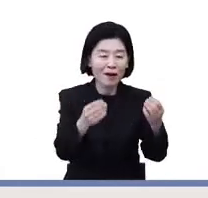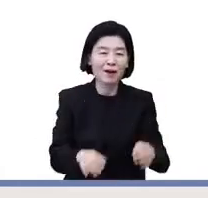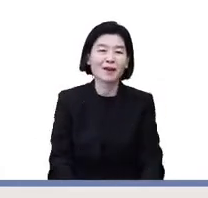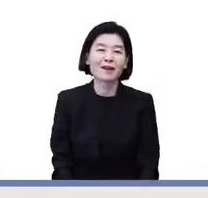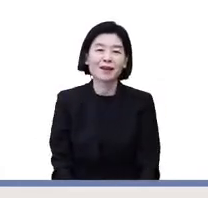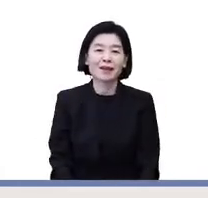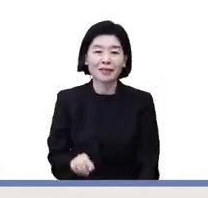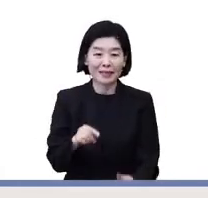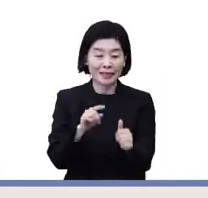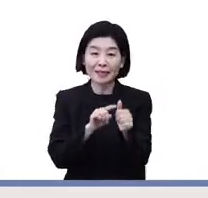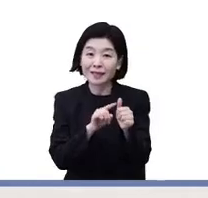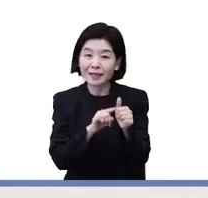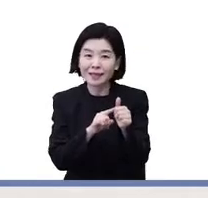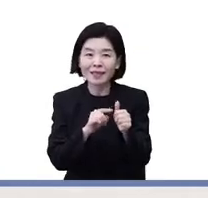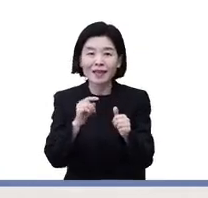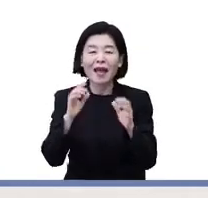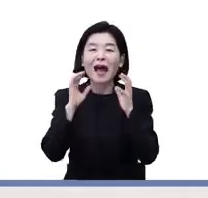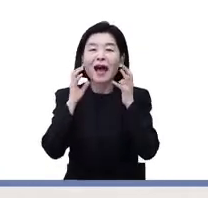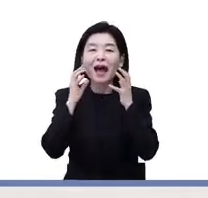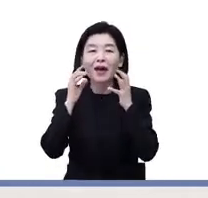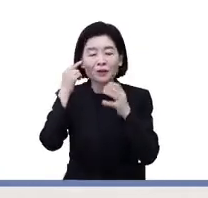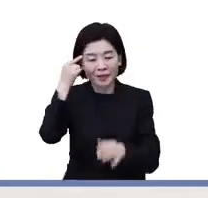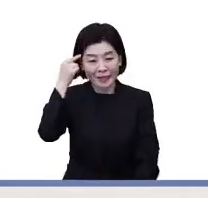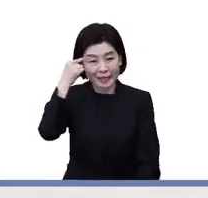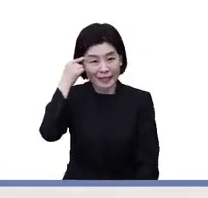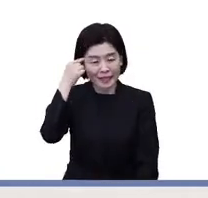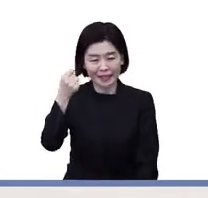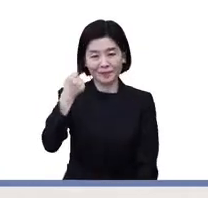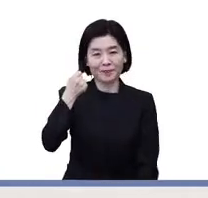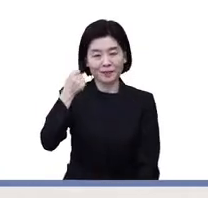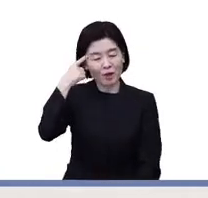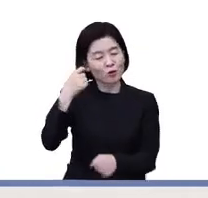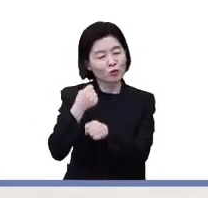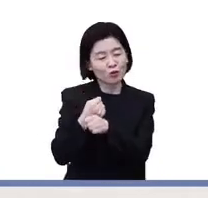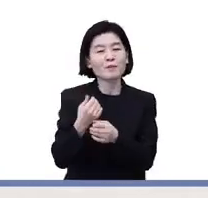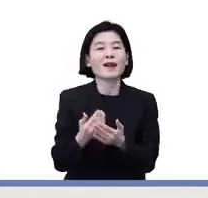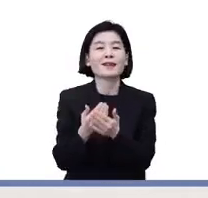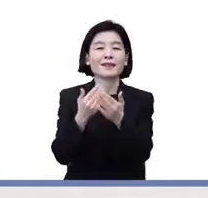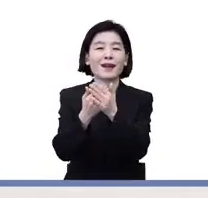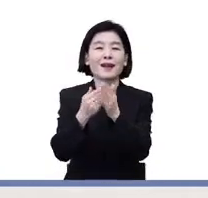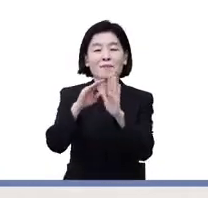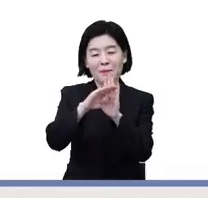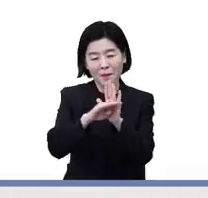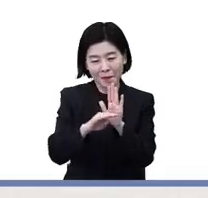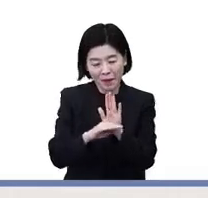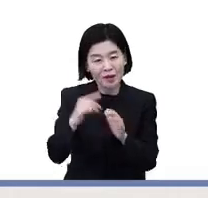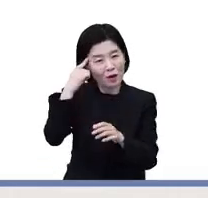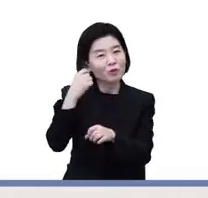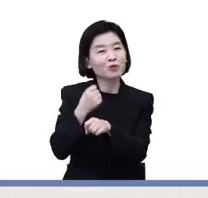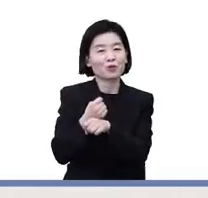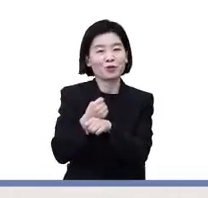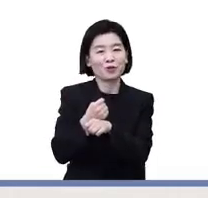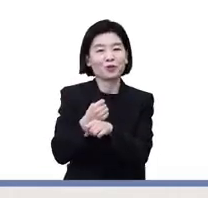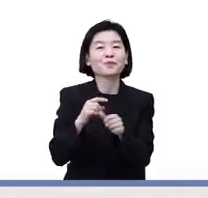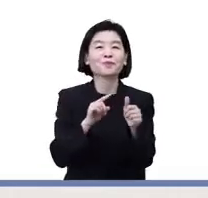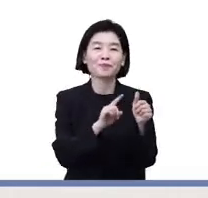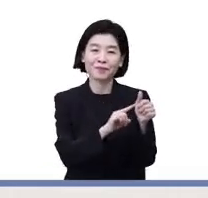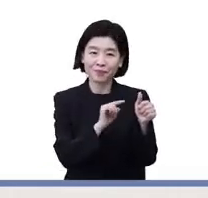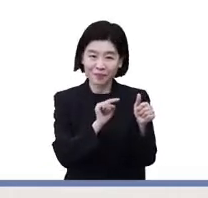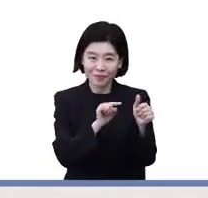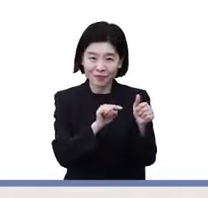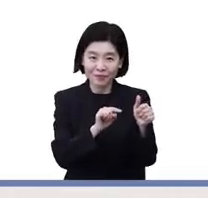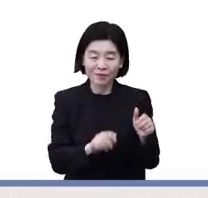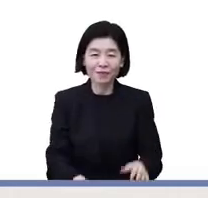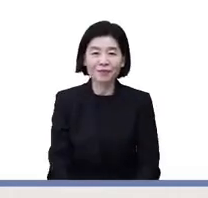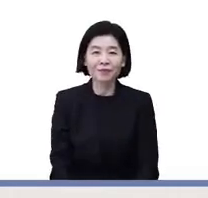아동의 인지발달 단계를 연구한 아주 유명한 학자죠. 아동의 인지발달이니까 유치원과 관련이 있기는 합니다. 근데 물론